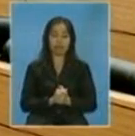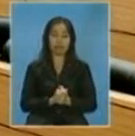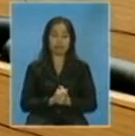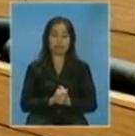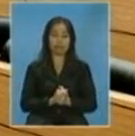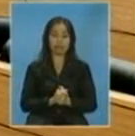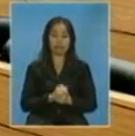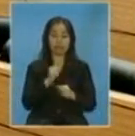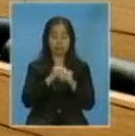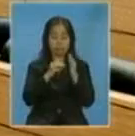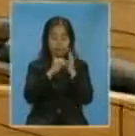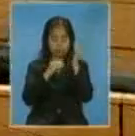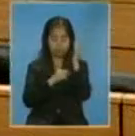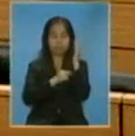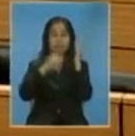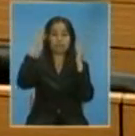ว่าทำไปแค่หัวหิน